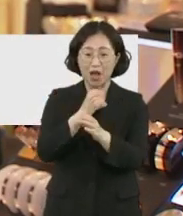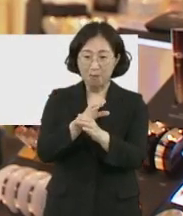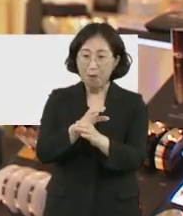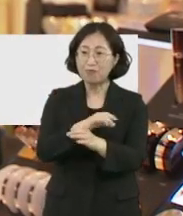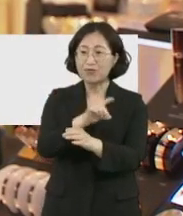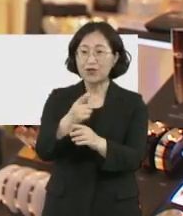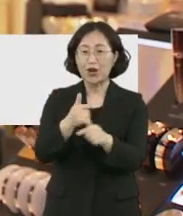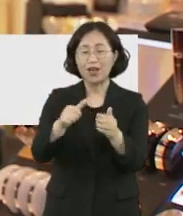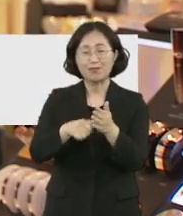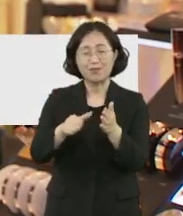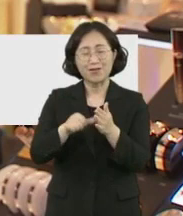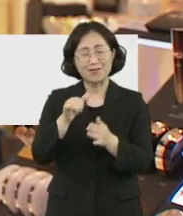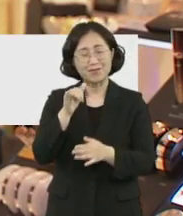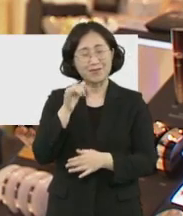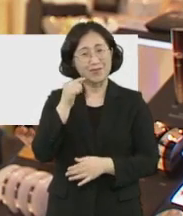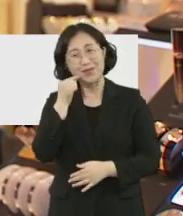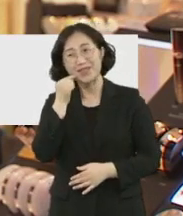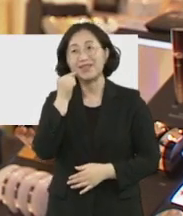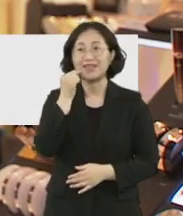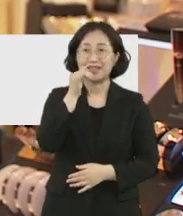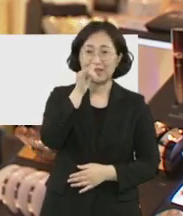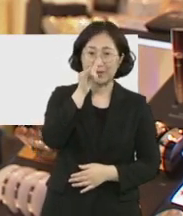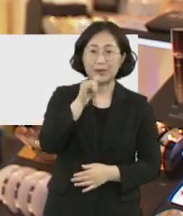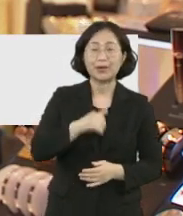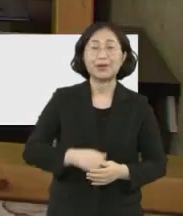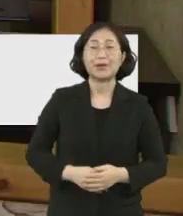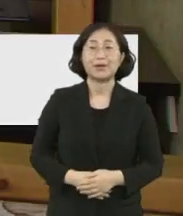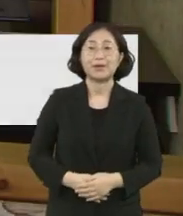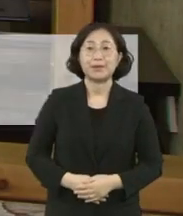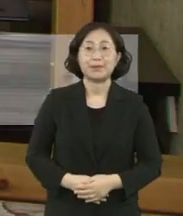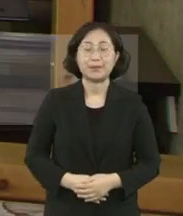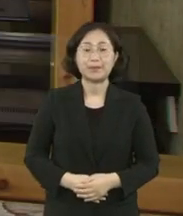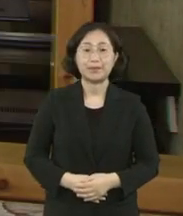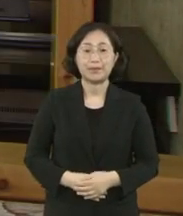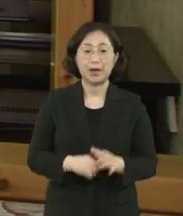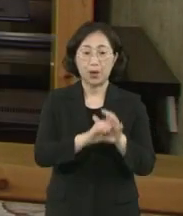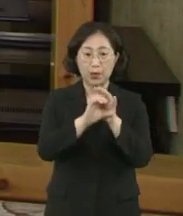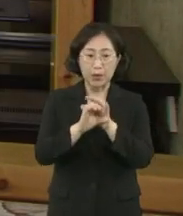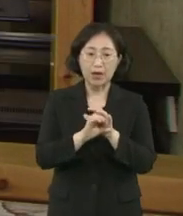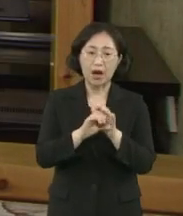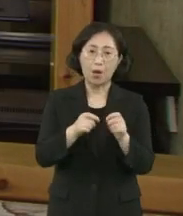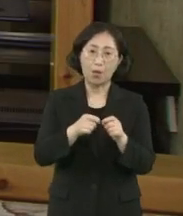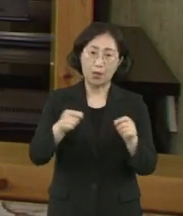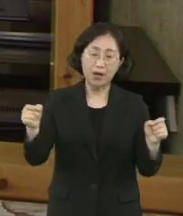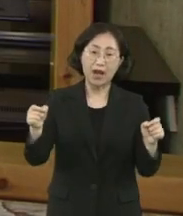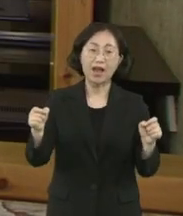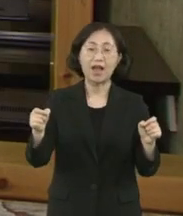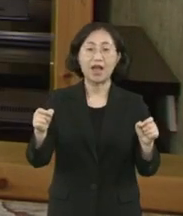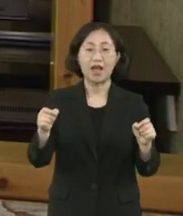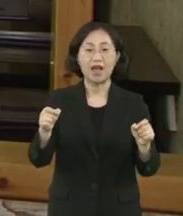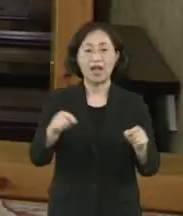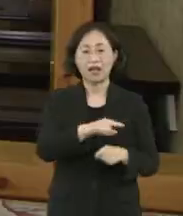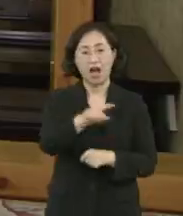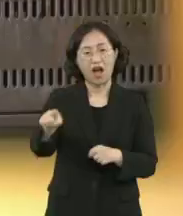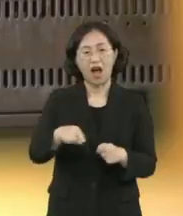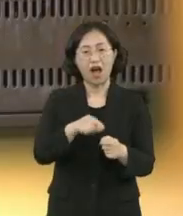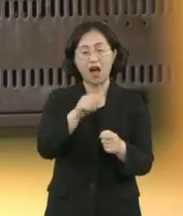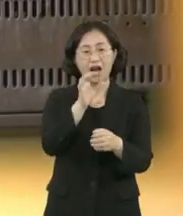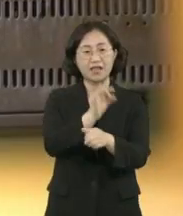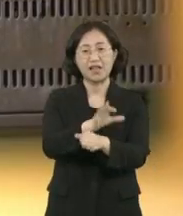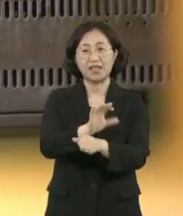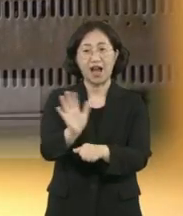대한 증가가 꾸준히 상승한 부분도 큰목을 하고 있습니다. 코로나19 장기화에 따른 전반적인 소비 부진